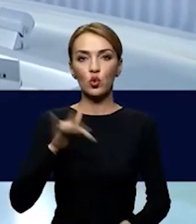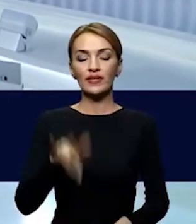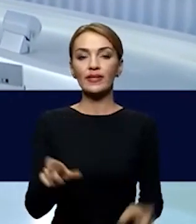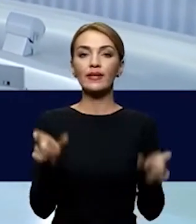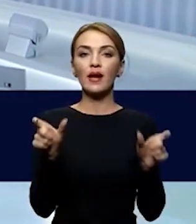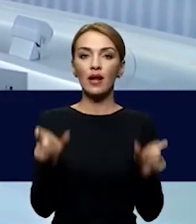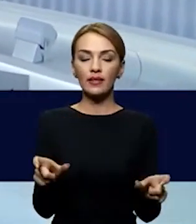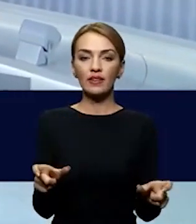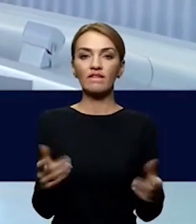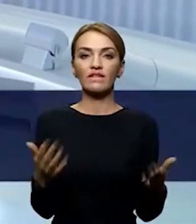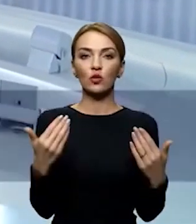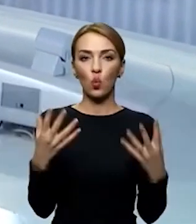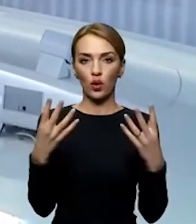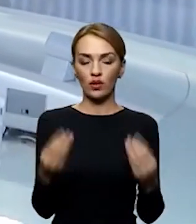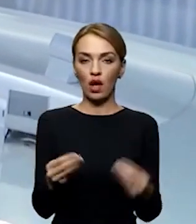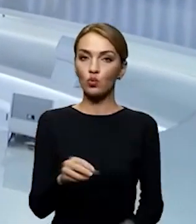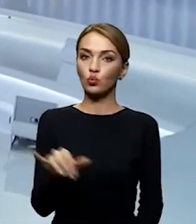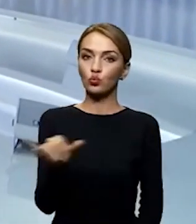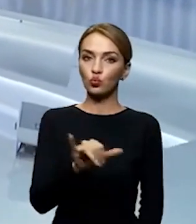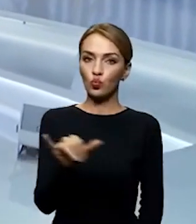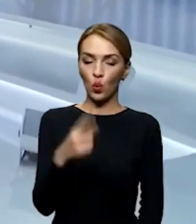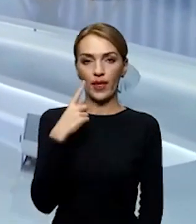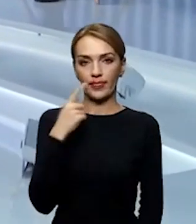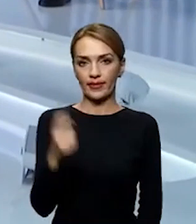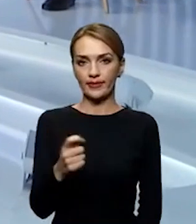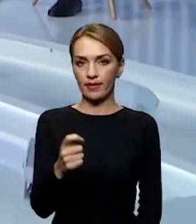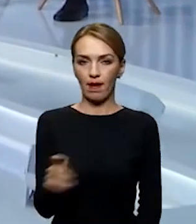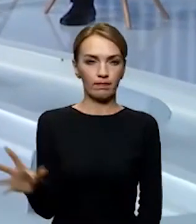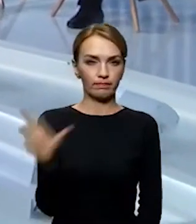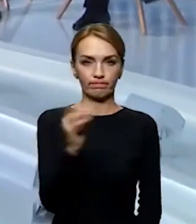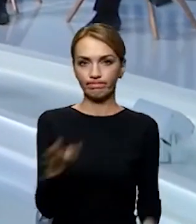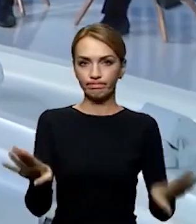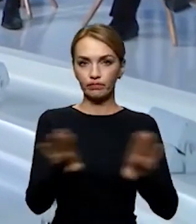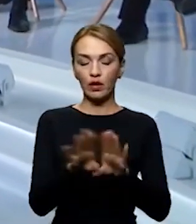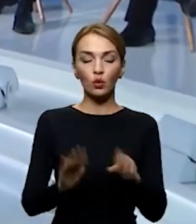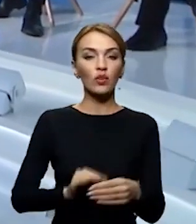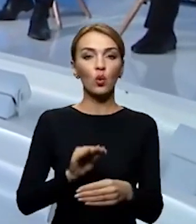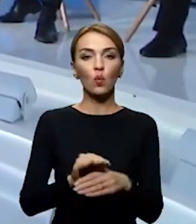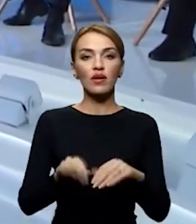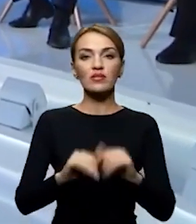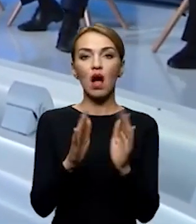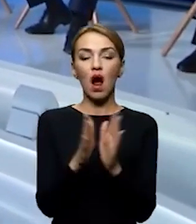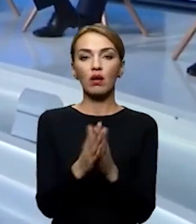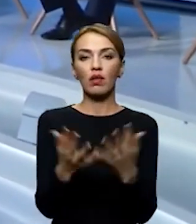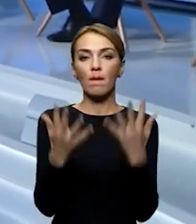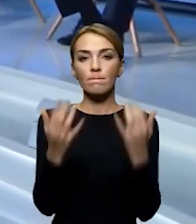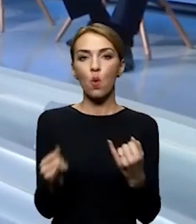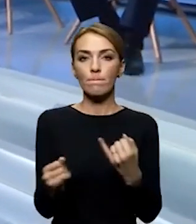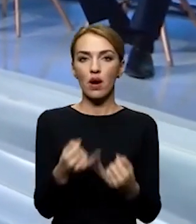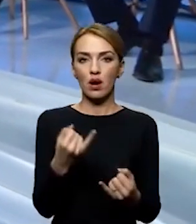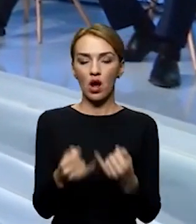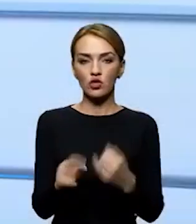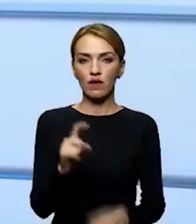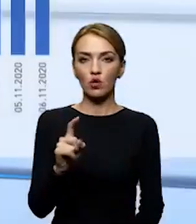дня, субота-неділя. І додатково тобто, загальна така помаранчева